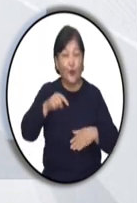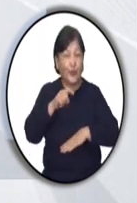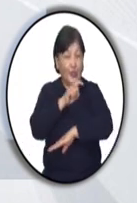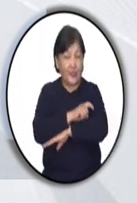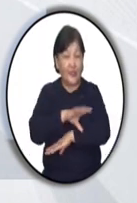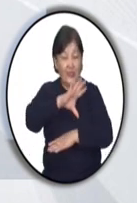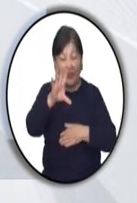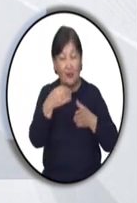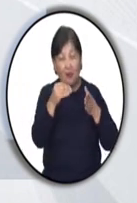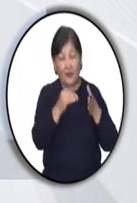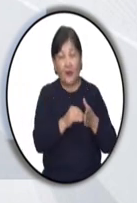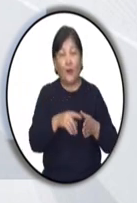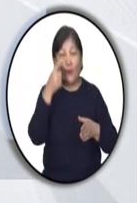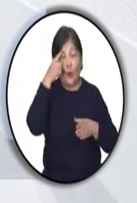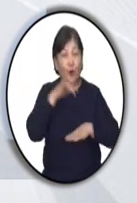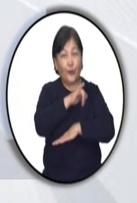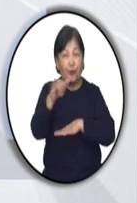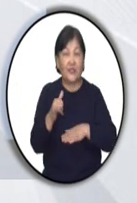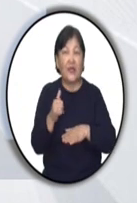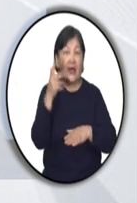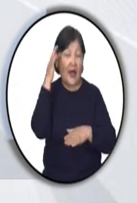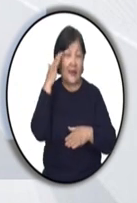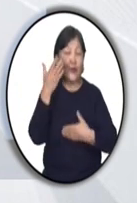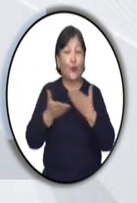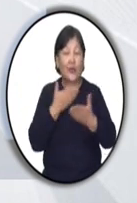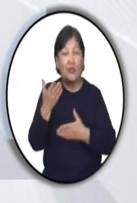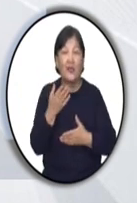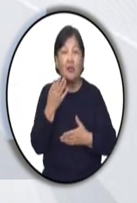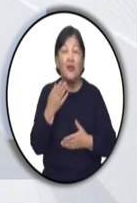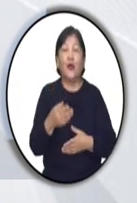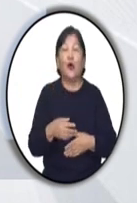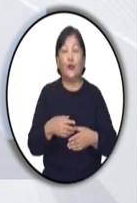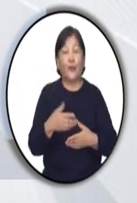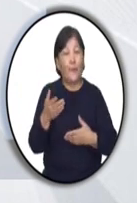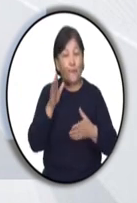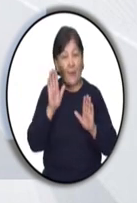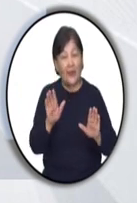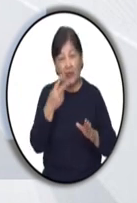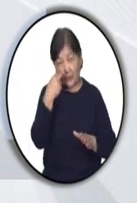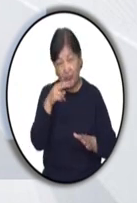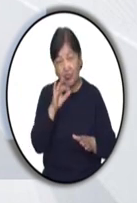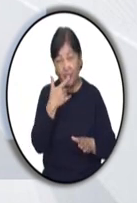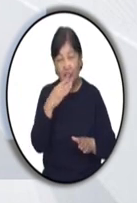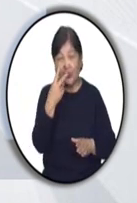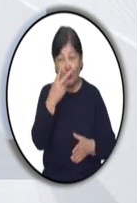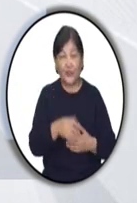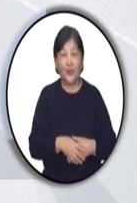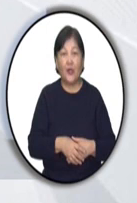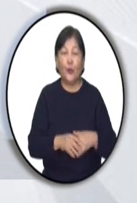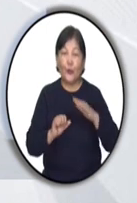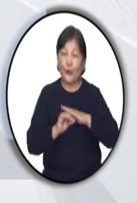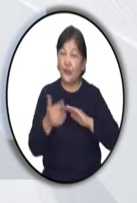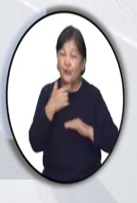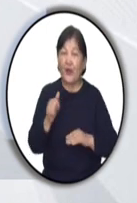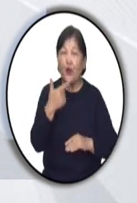дээрээ тулгуурлаад өнөөдрийнхөө одоо улс орныхоо гадаад худалдааны төлөв байдлыг бүгдээрээ шинжилж үзлээ.